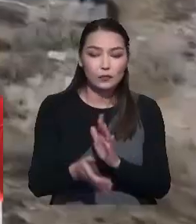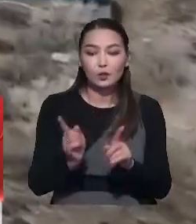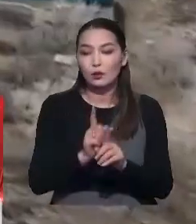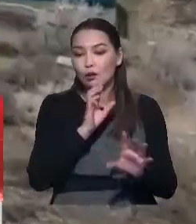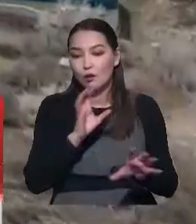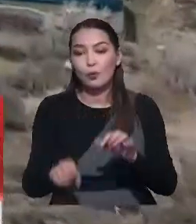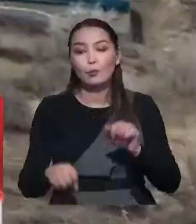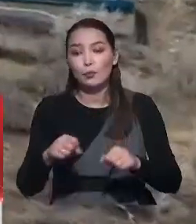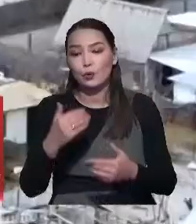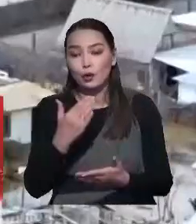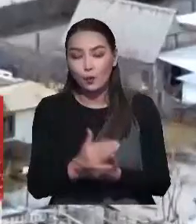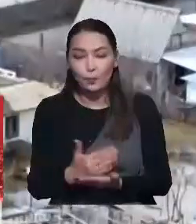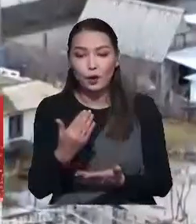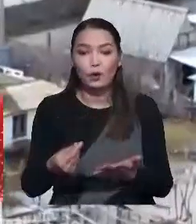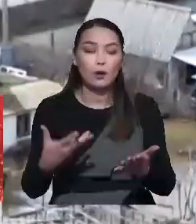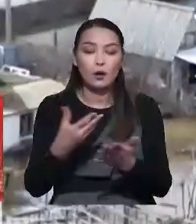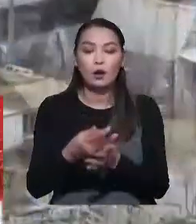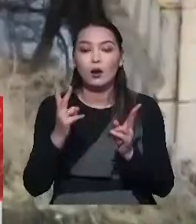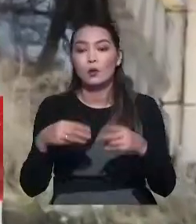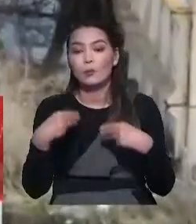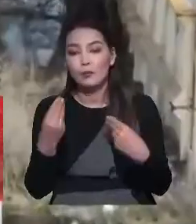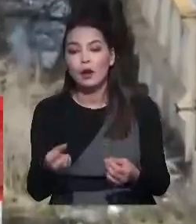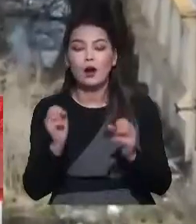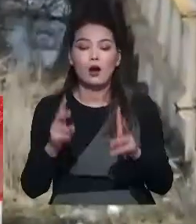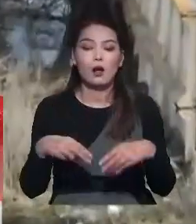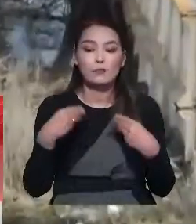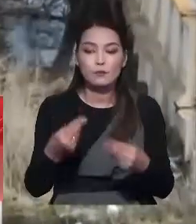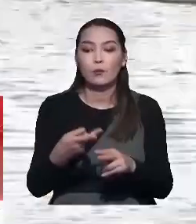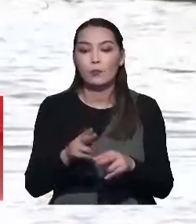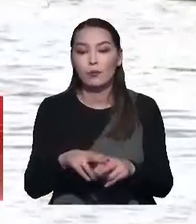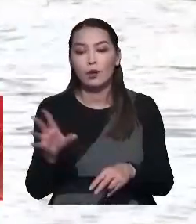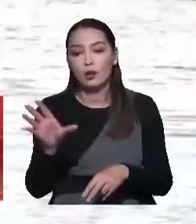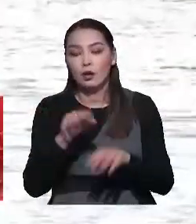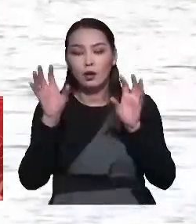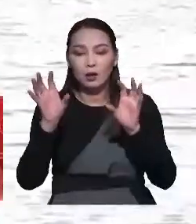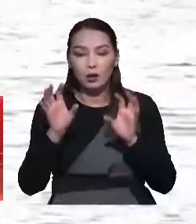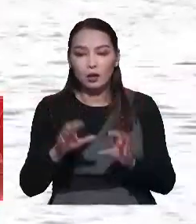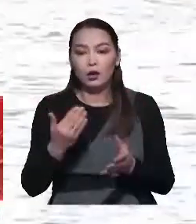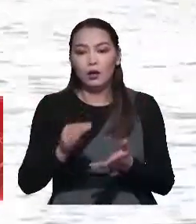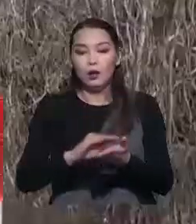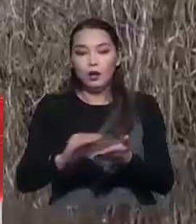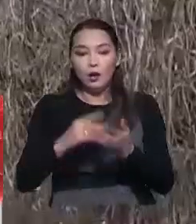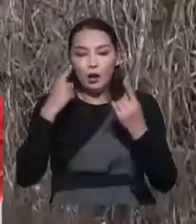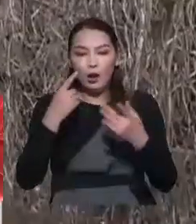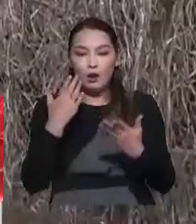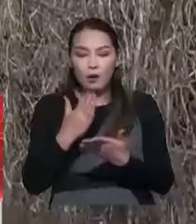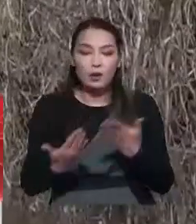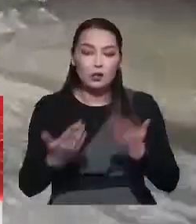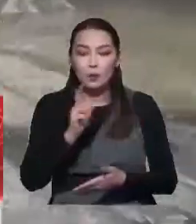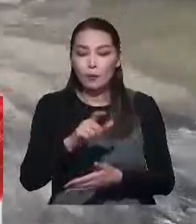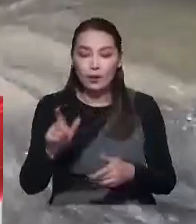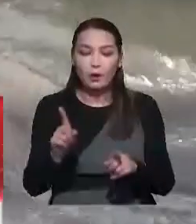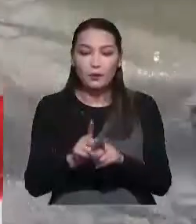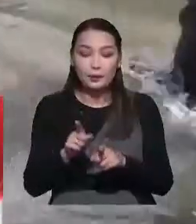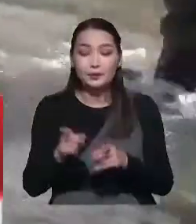бар. Өтемақы кімдерге беріледі, қалай беріледі, мұның барлығы заңда анық жазылған. Онда егер азамат табиғи